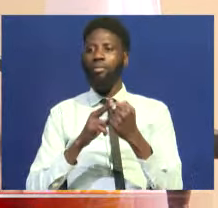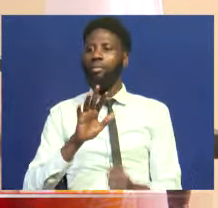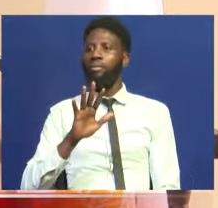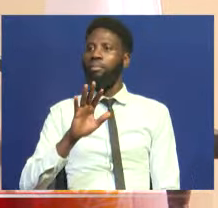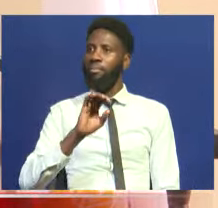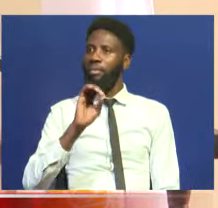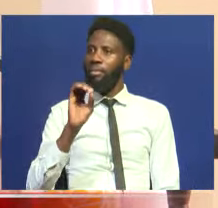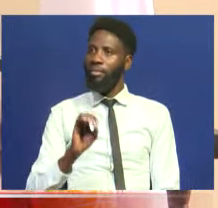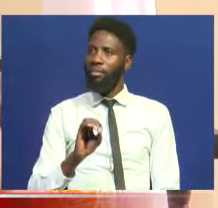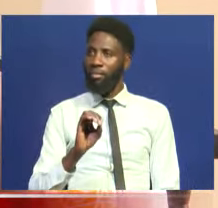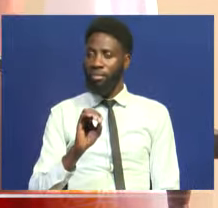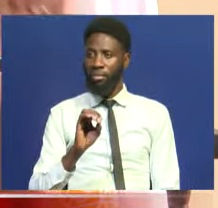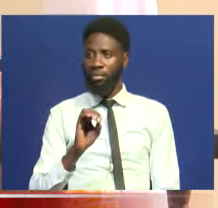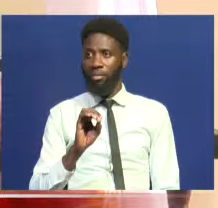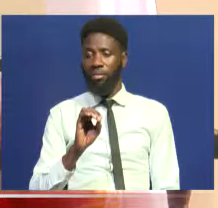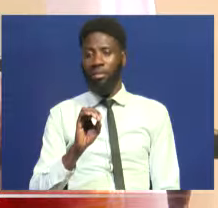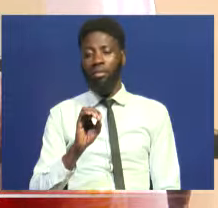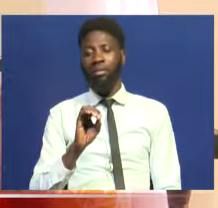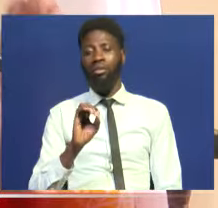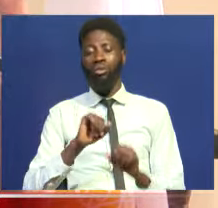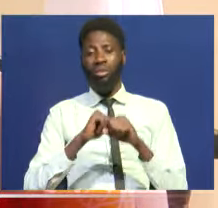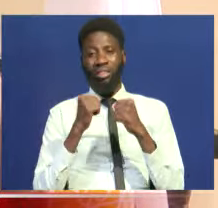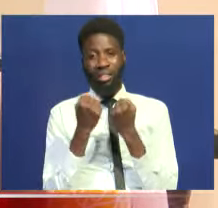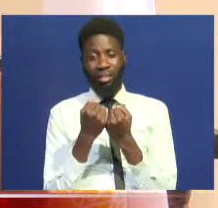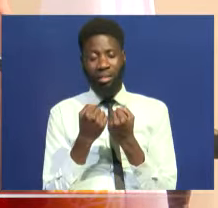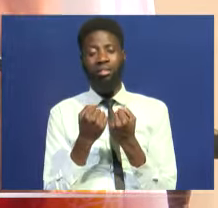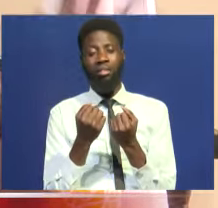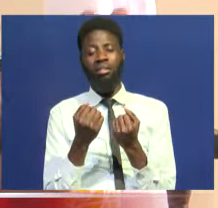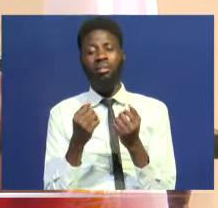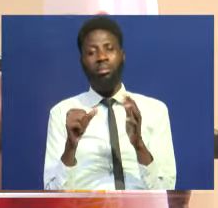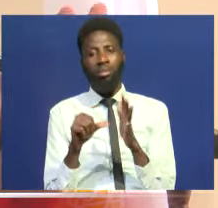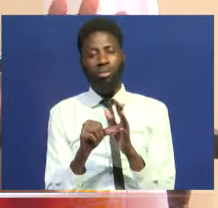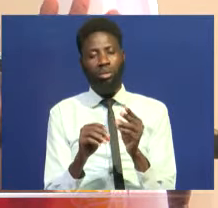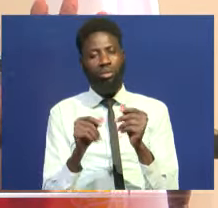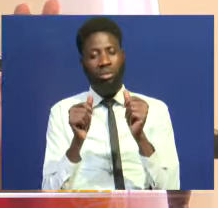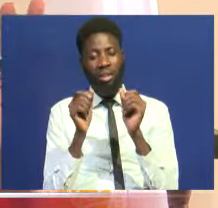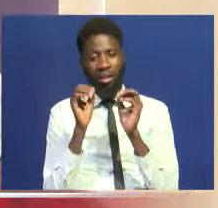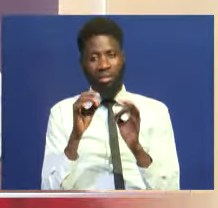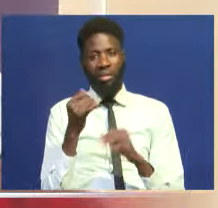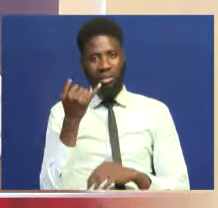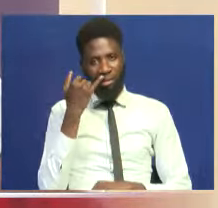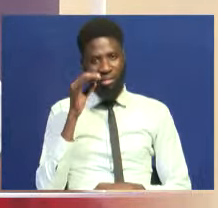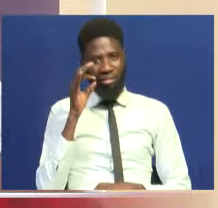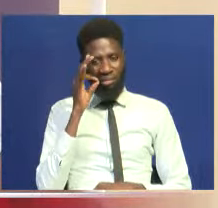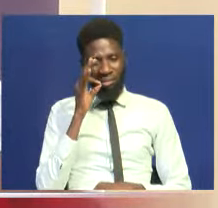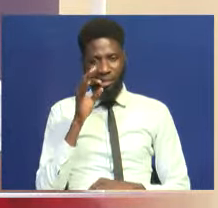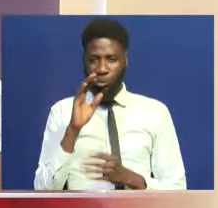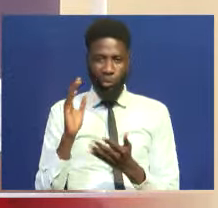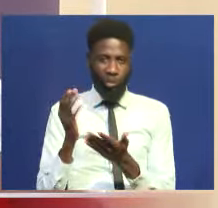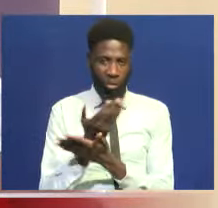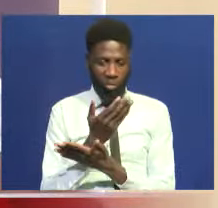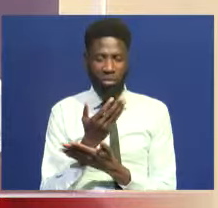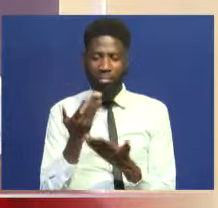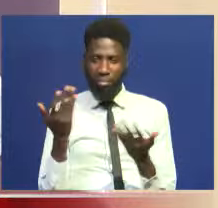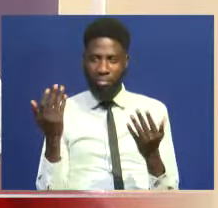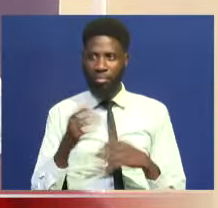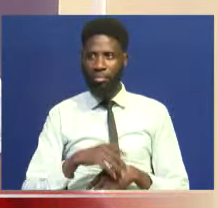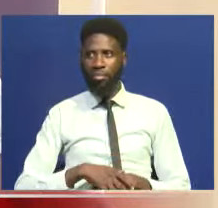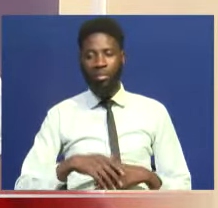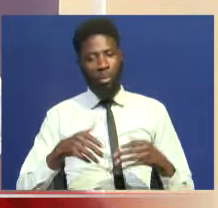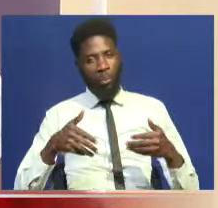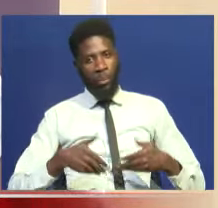be solved. If we do away with drugs, alcohol and other substances, young people here will be seeking